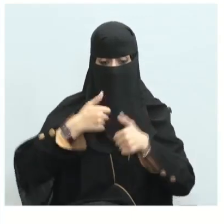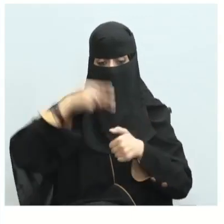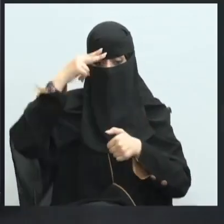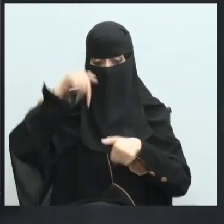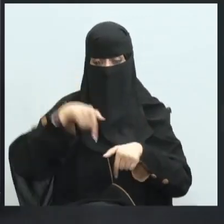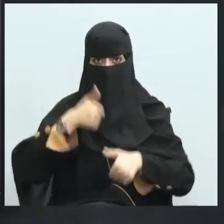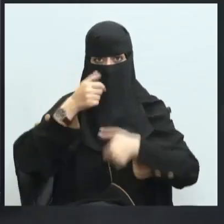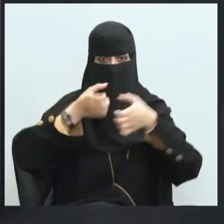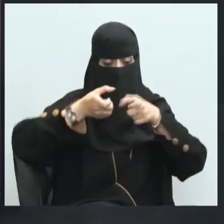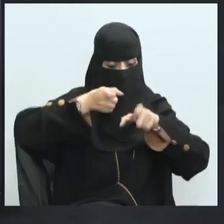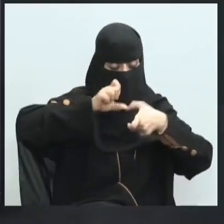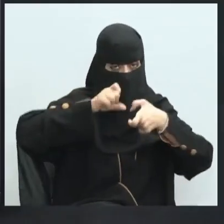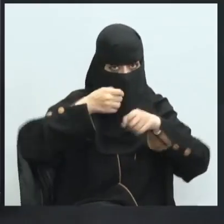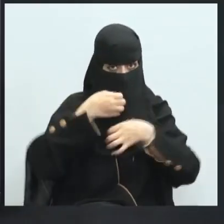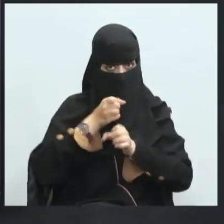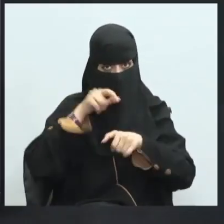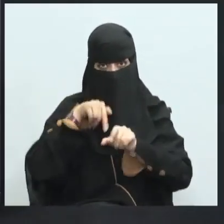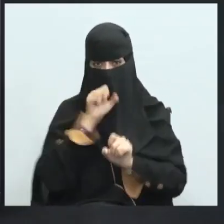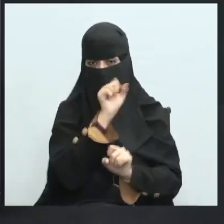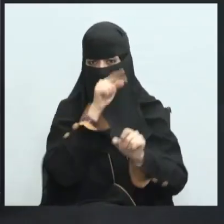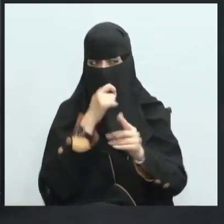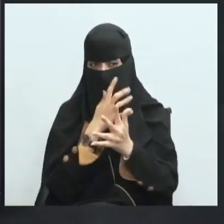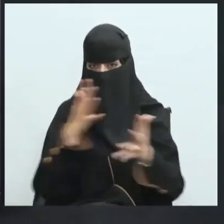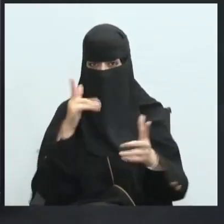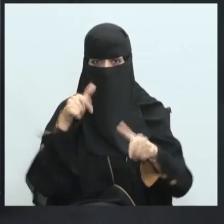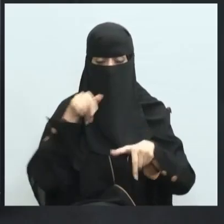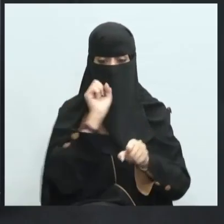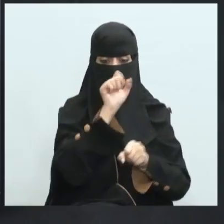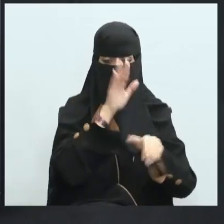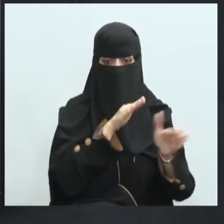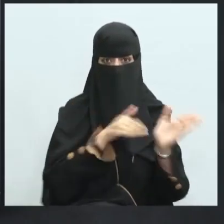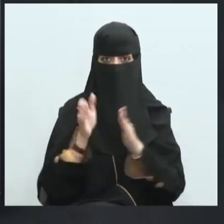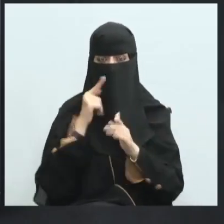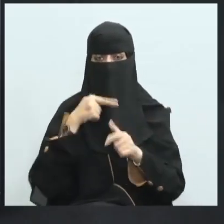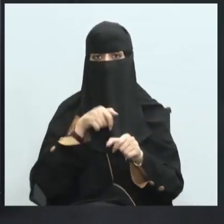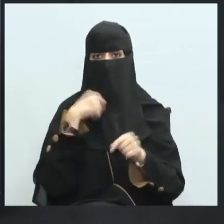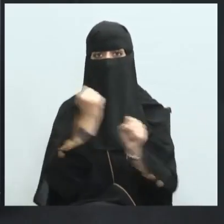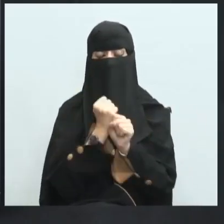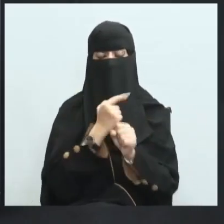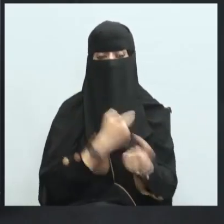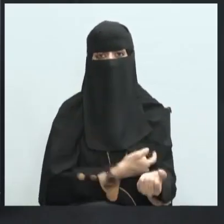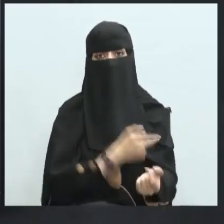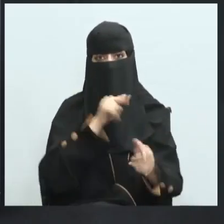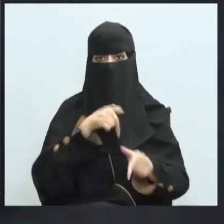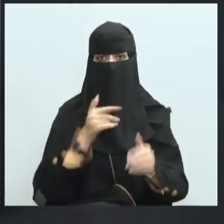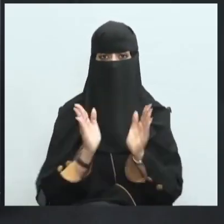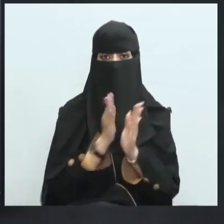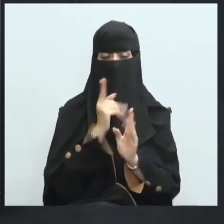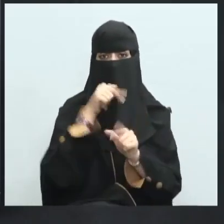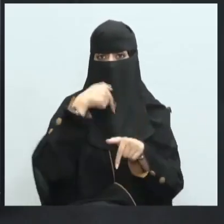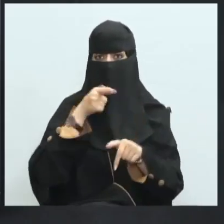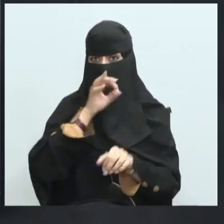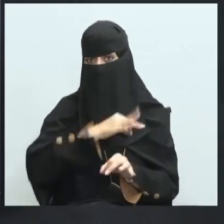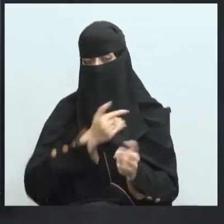الكم الكبير جدا فقط للممارسين الصحيين ولا شك ان ذلك ينعكس اثره ايجابا على المستفيد